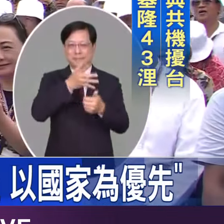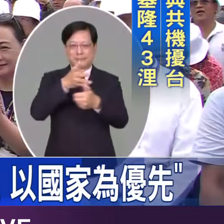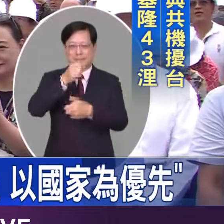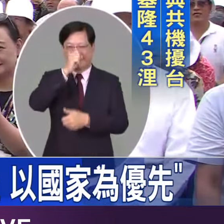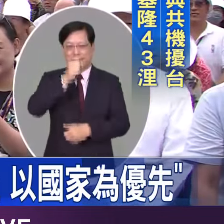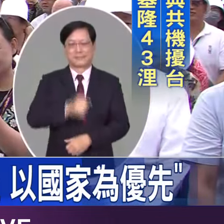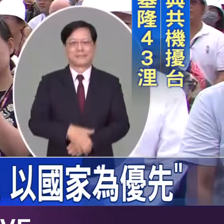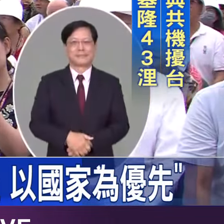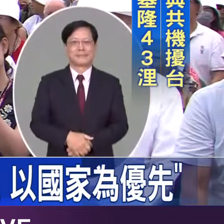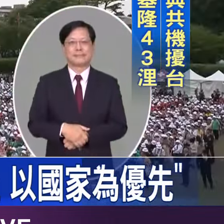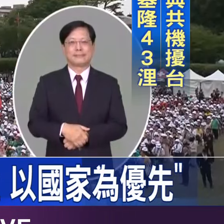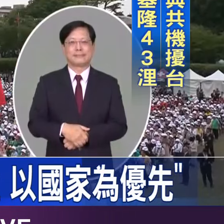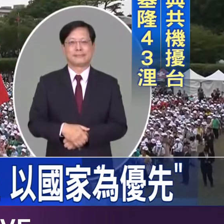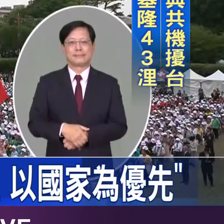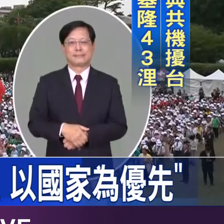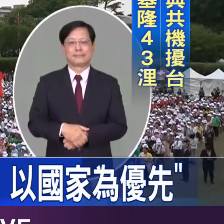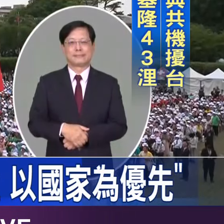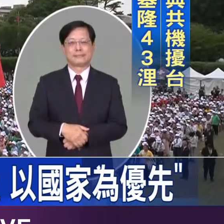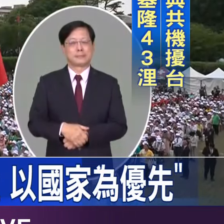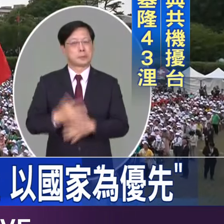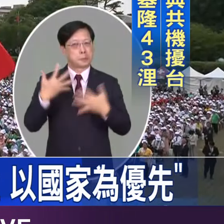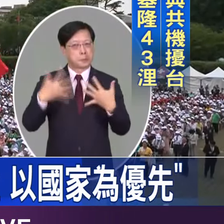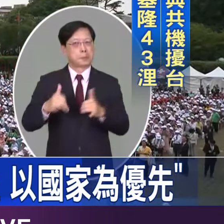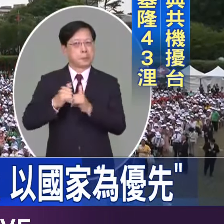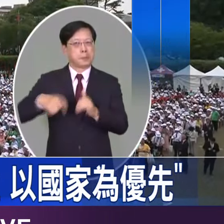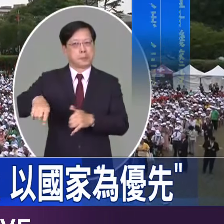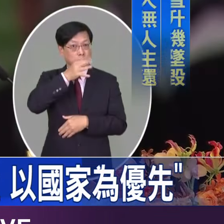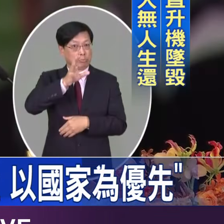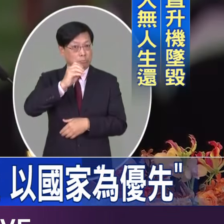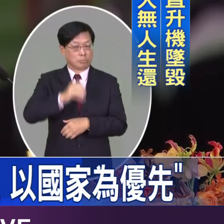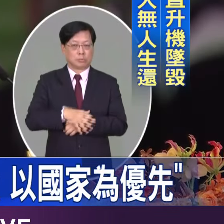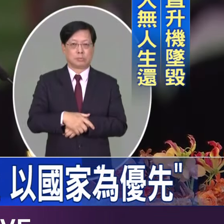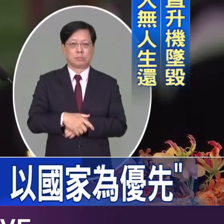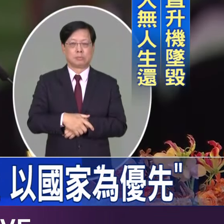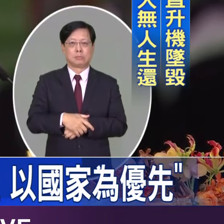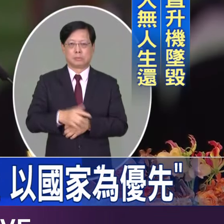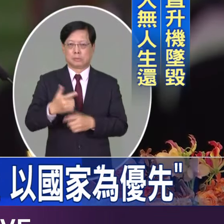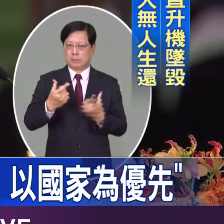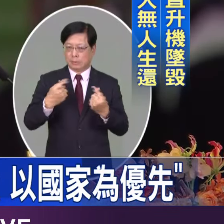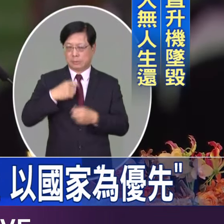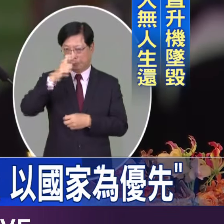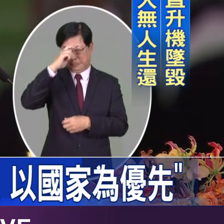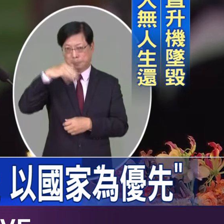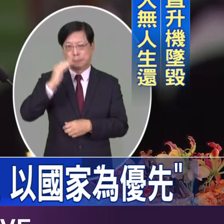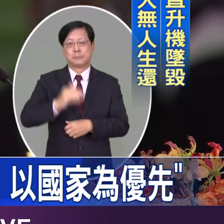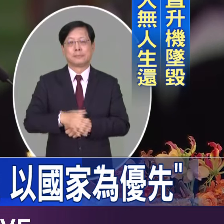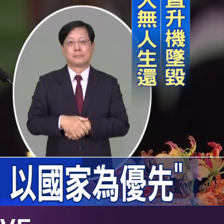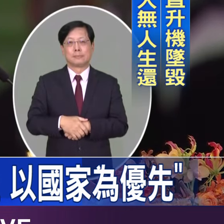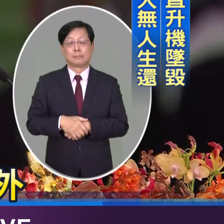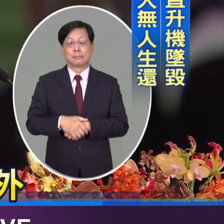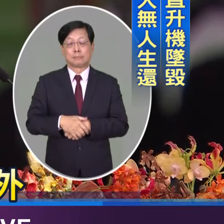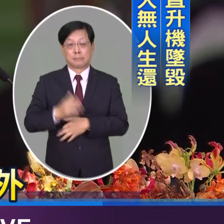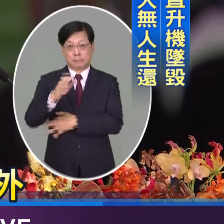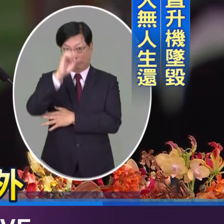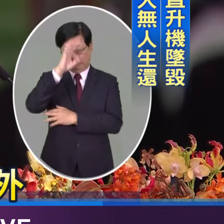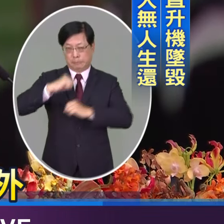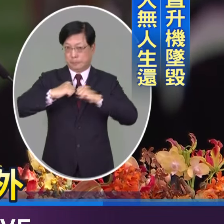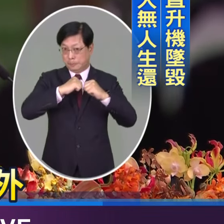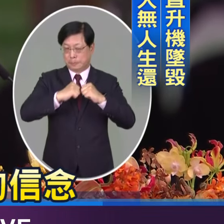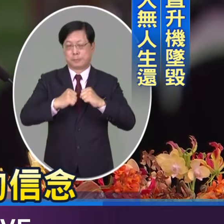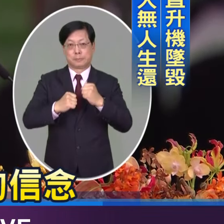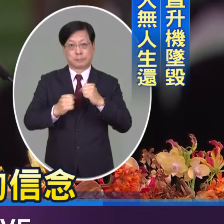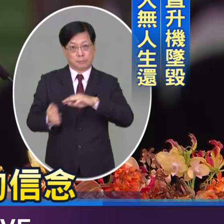达80次的台湾。而面对朝野严重对立冲突，赖清德也公开喊话： 政党在竞争之